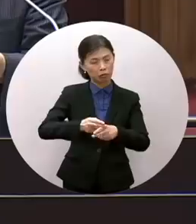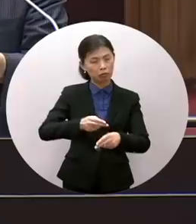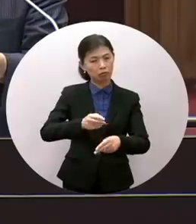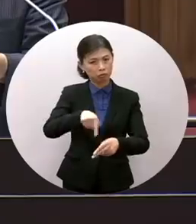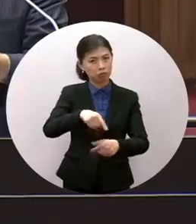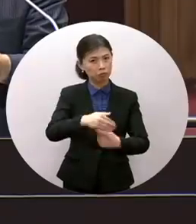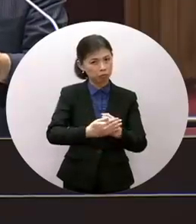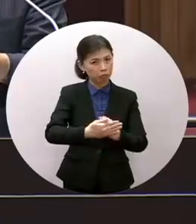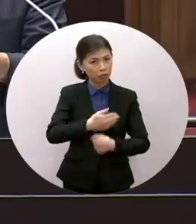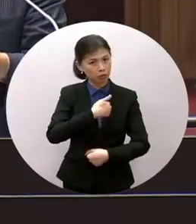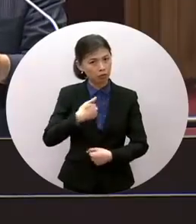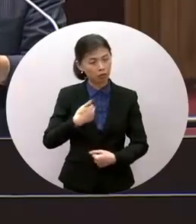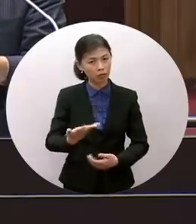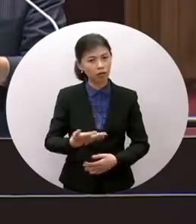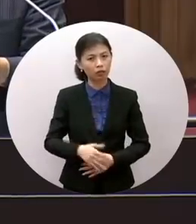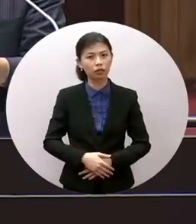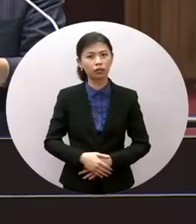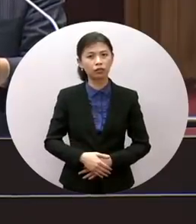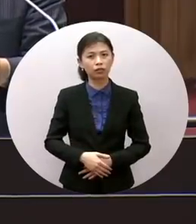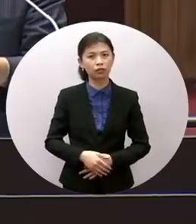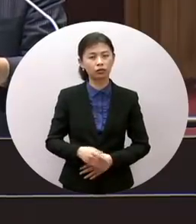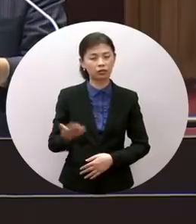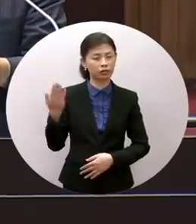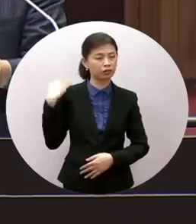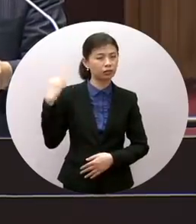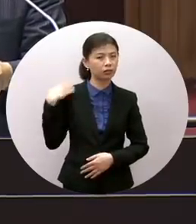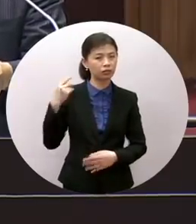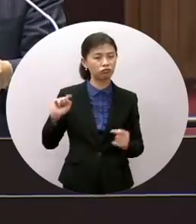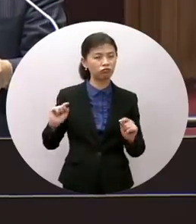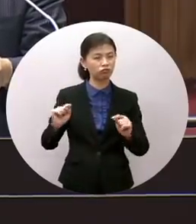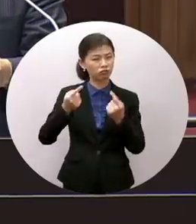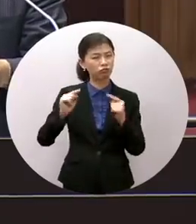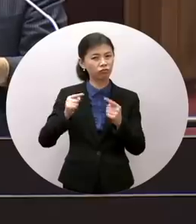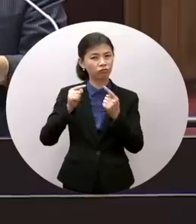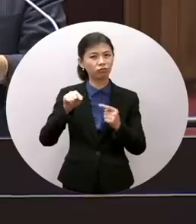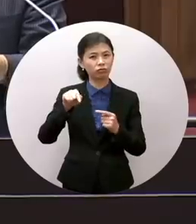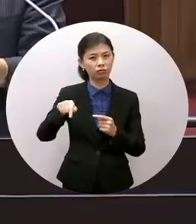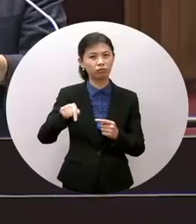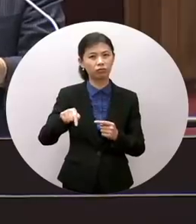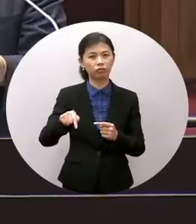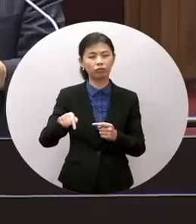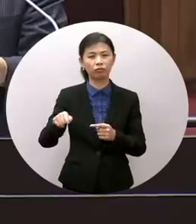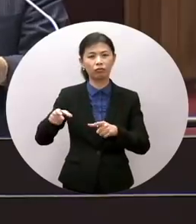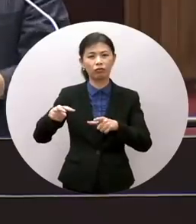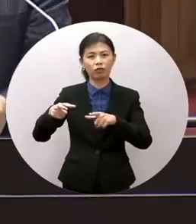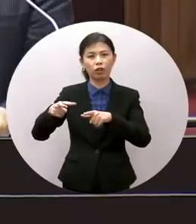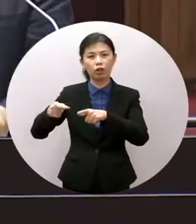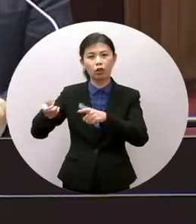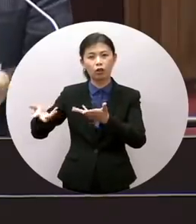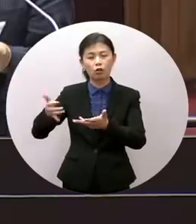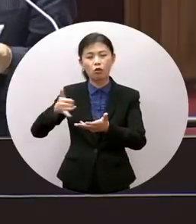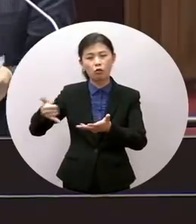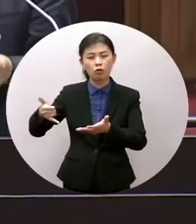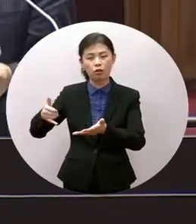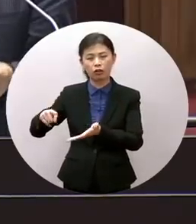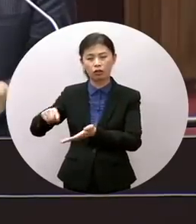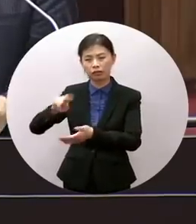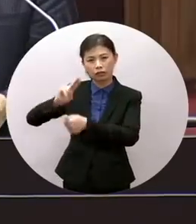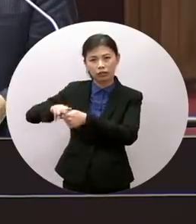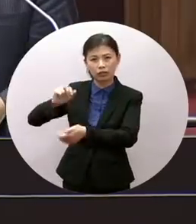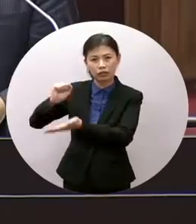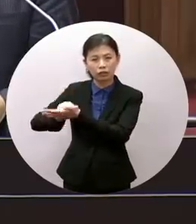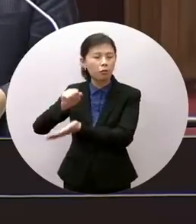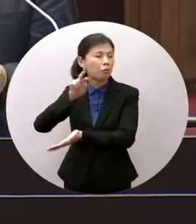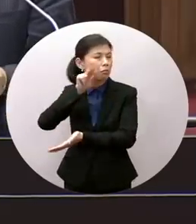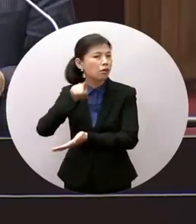长，这个太流案当时啊，它就是一个使公务员登载不实的一个会议记